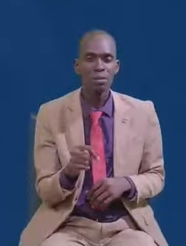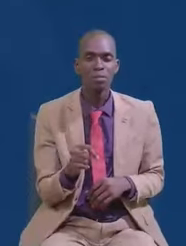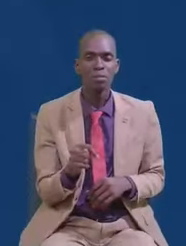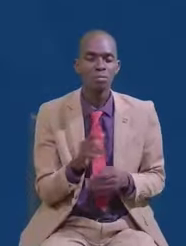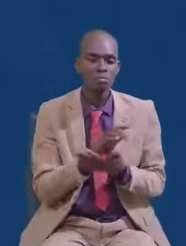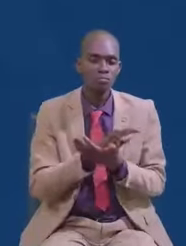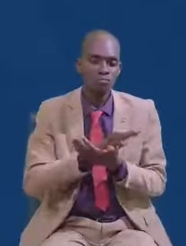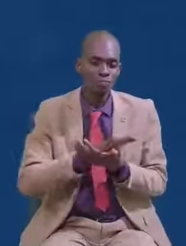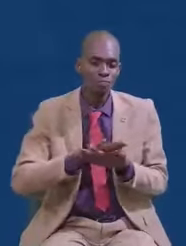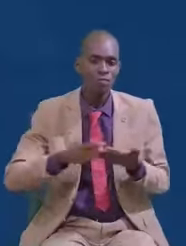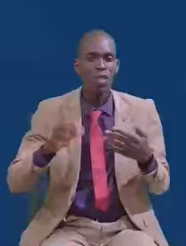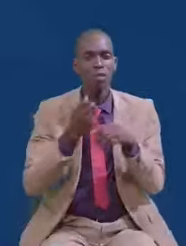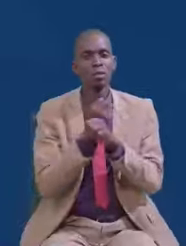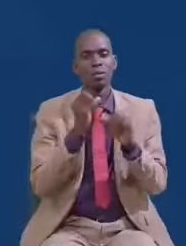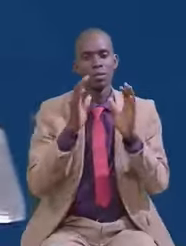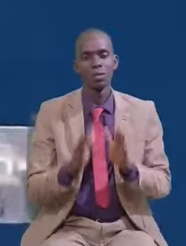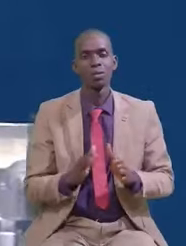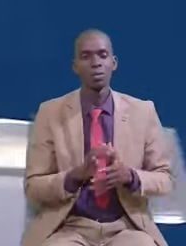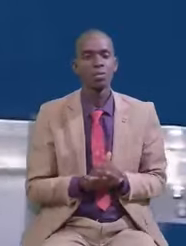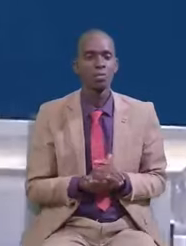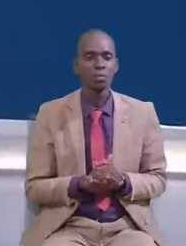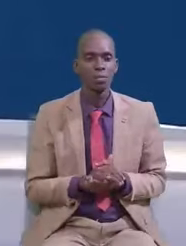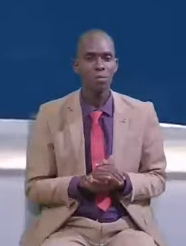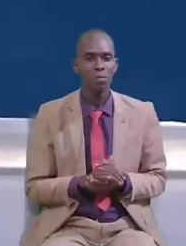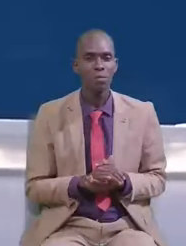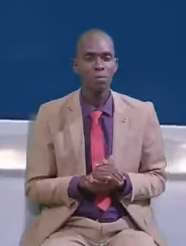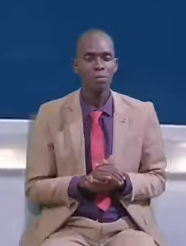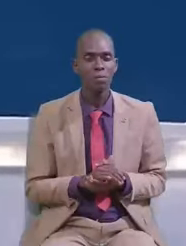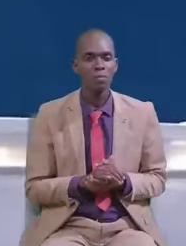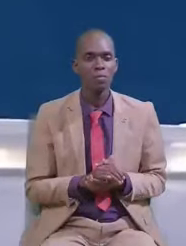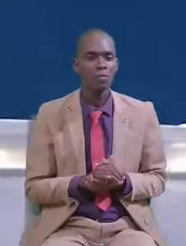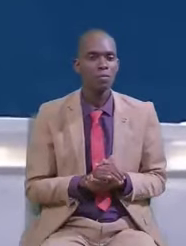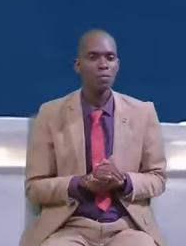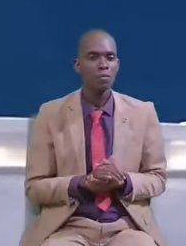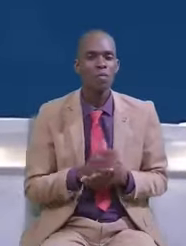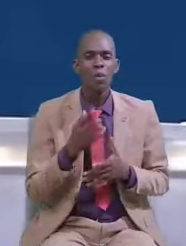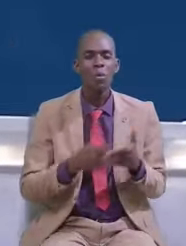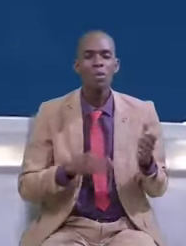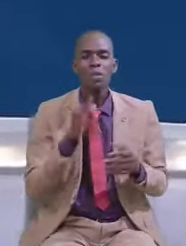La rédemption par le sauveur sans tâche. Qu'est-ce que la rédemption?